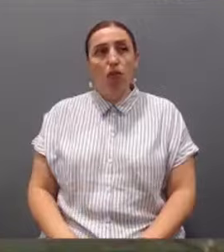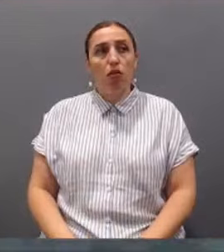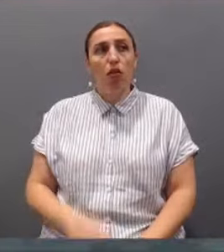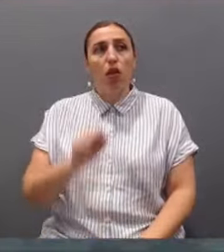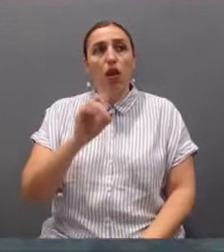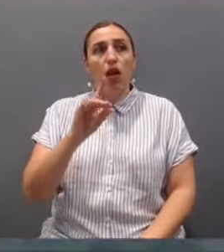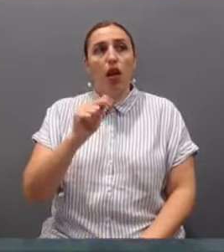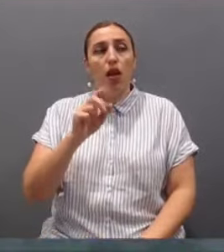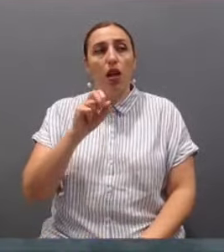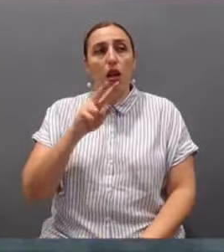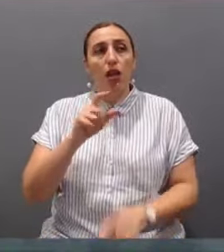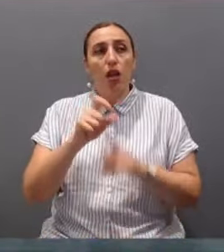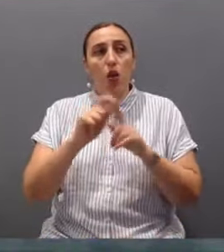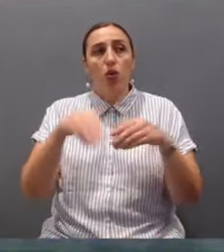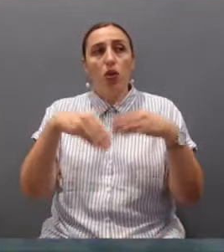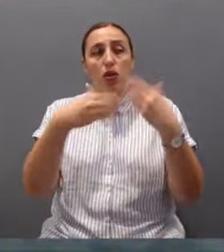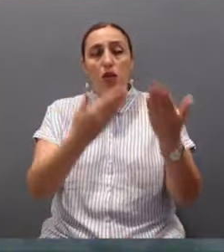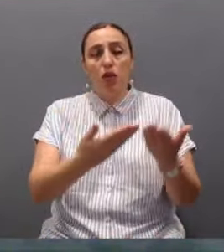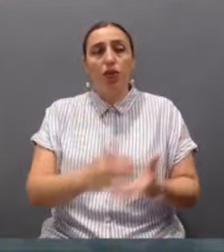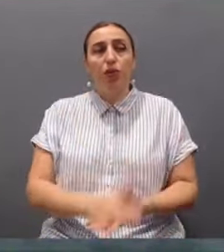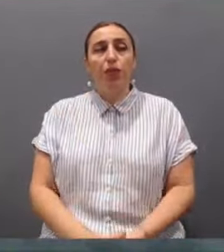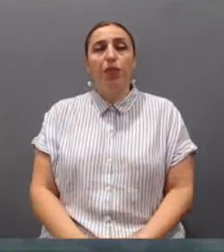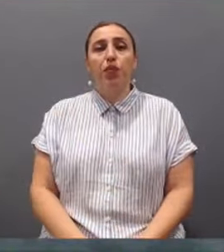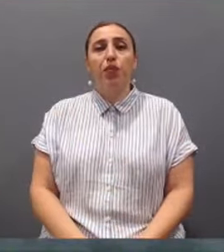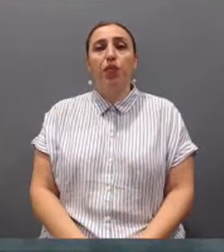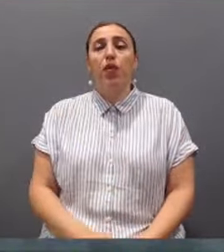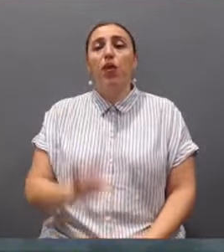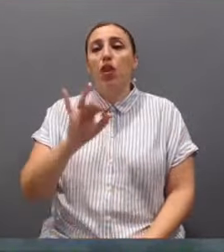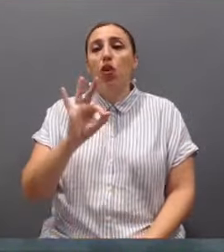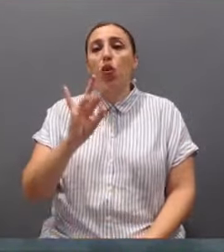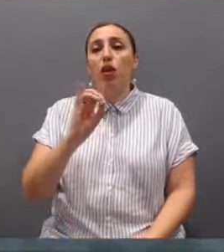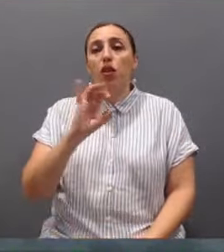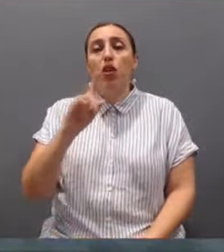խնդրեմ։ Շնորհակալություն։ Տեսեք, պարոն Իոնեսյան, դուք մի կողմից նշում եք